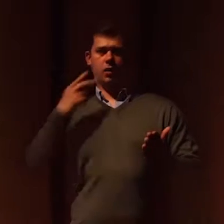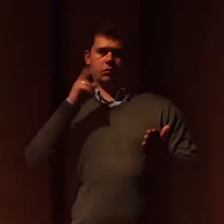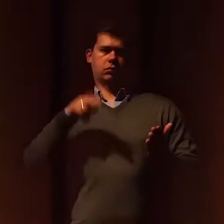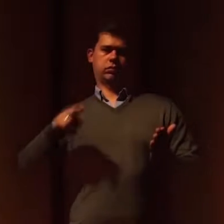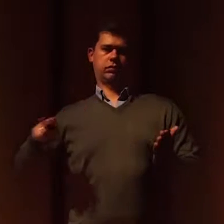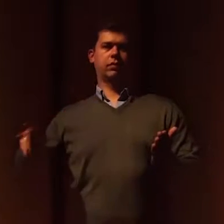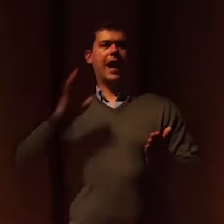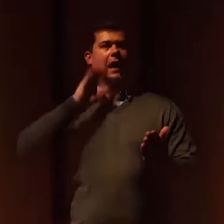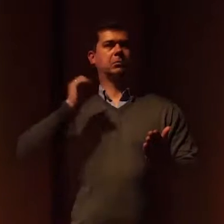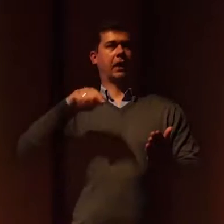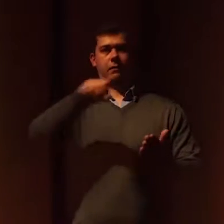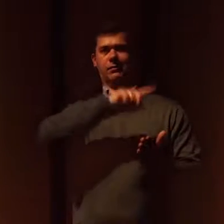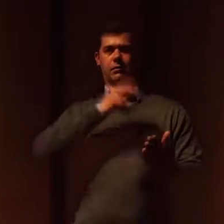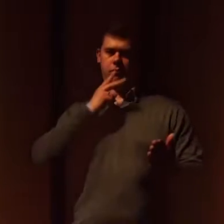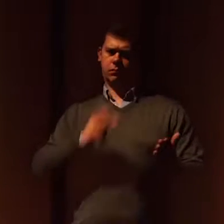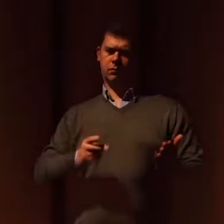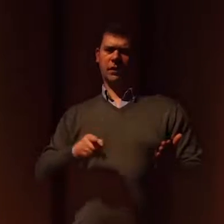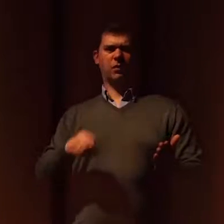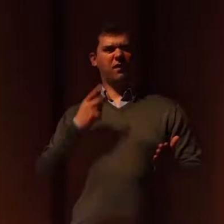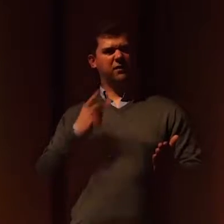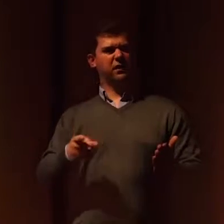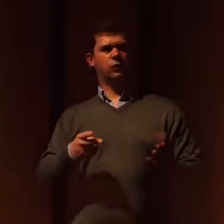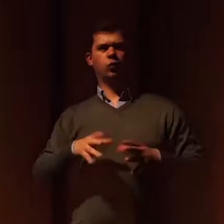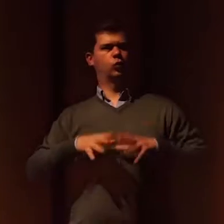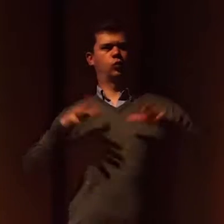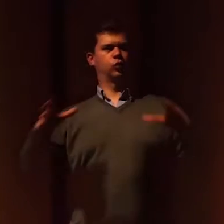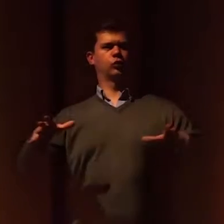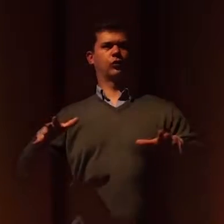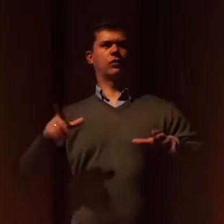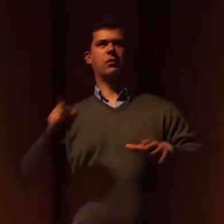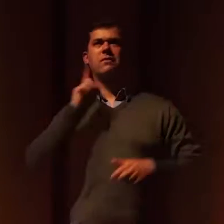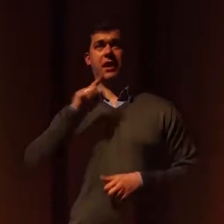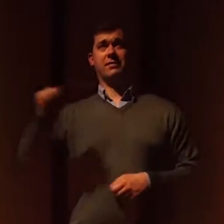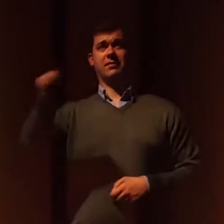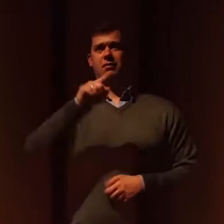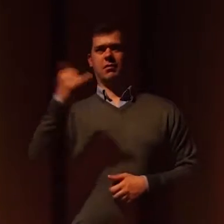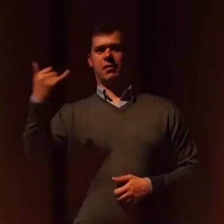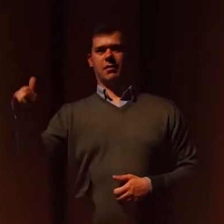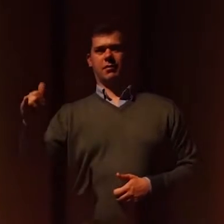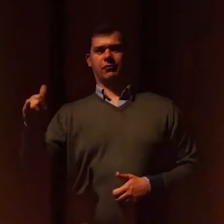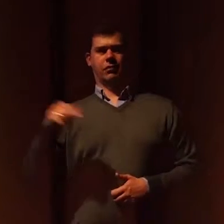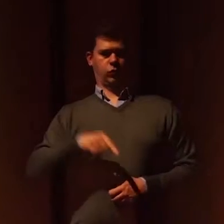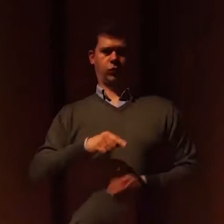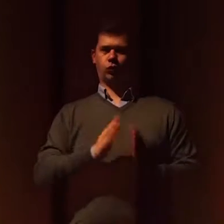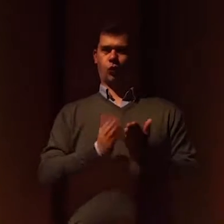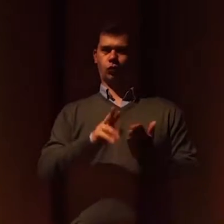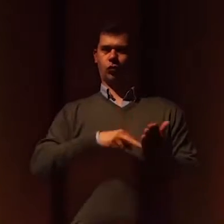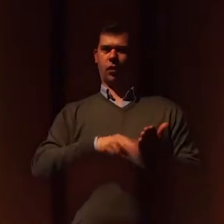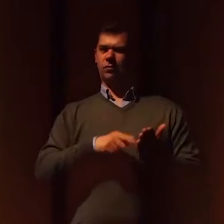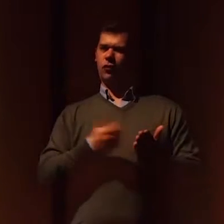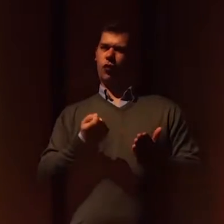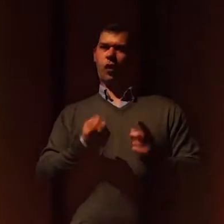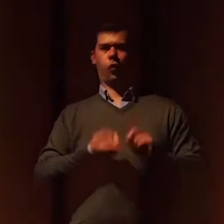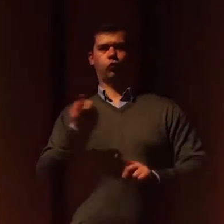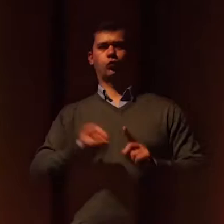badaczy wielką uwagę to że jest bardzo duże nied reprezentowanie w stosunku do rzeczywistego udziału w polskiej polskim